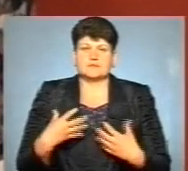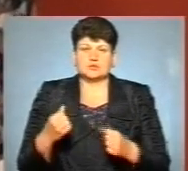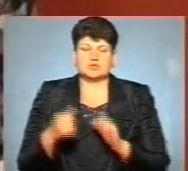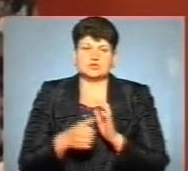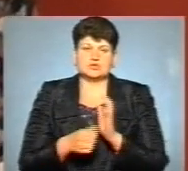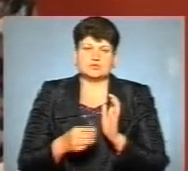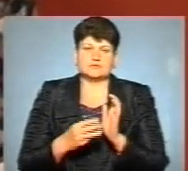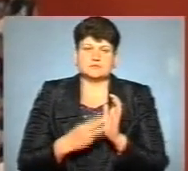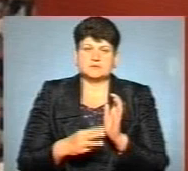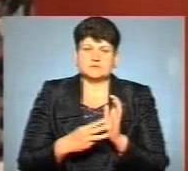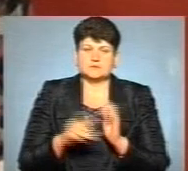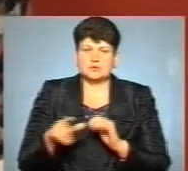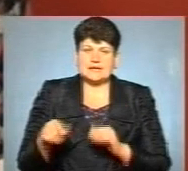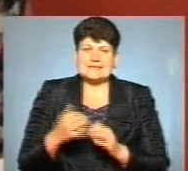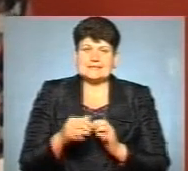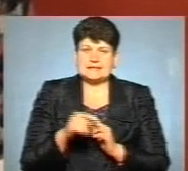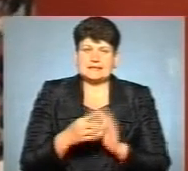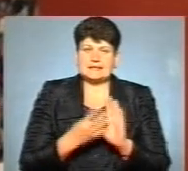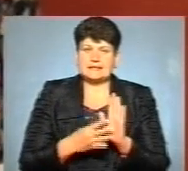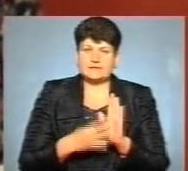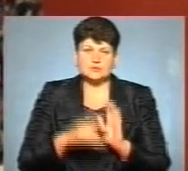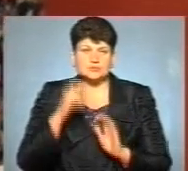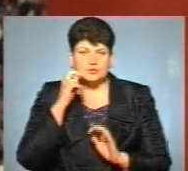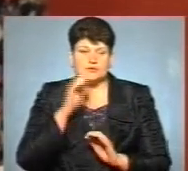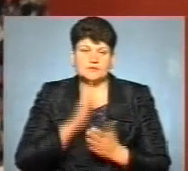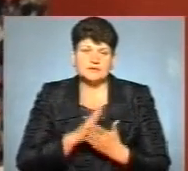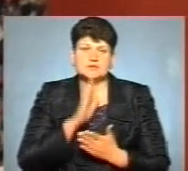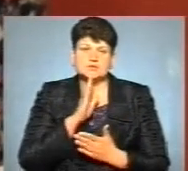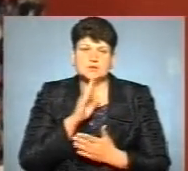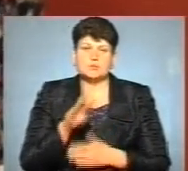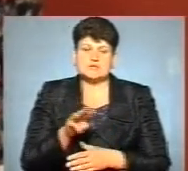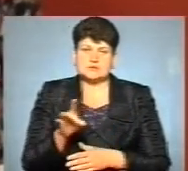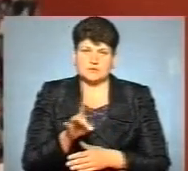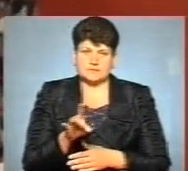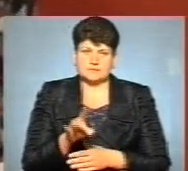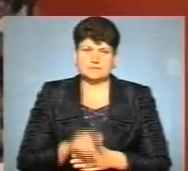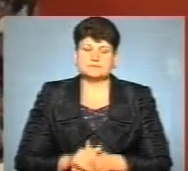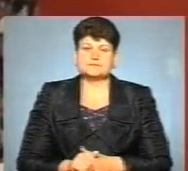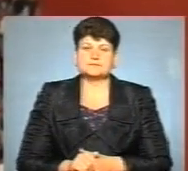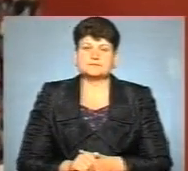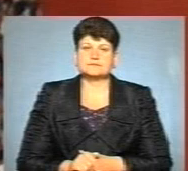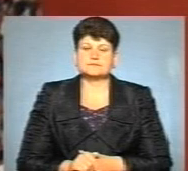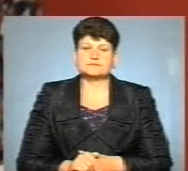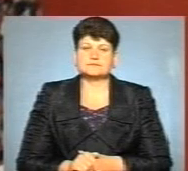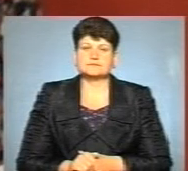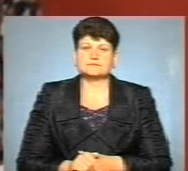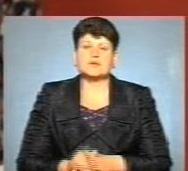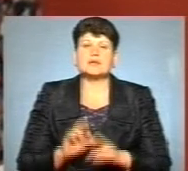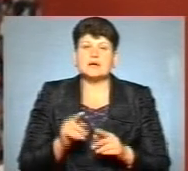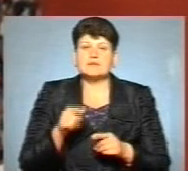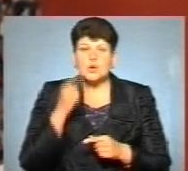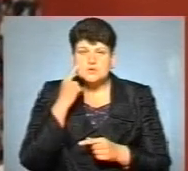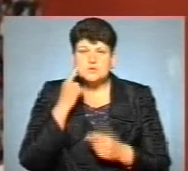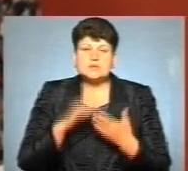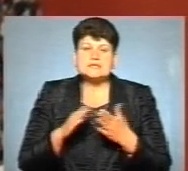678 осіб, серед них і 90-річна жителька Монастирського, так, району. Так. Як ви оцінюєте